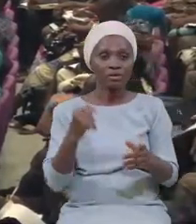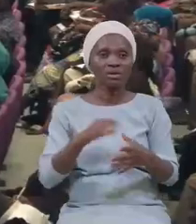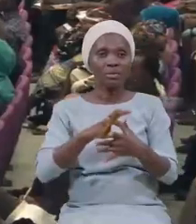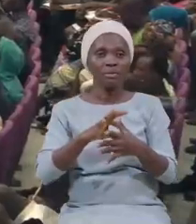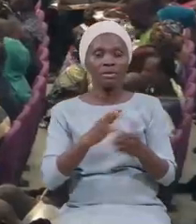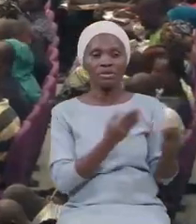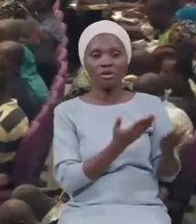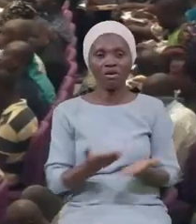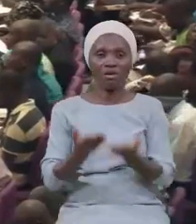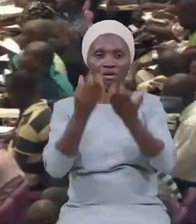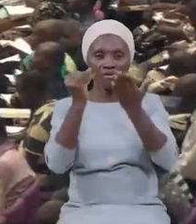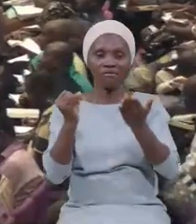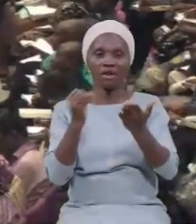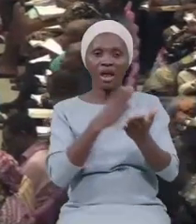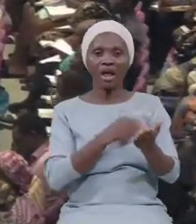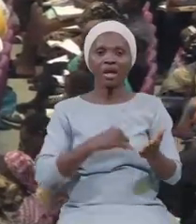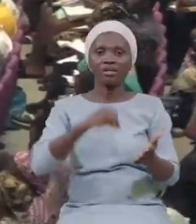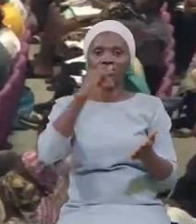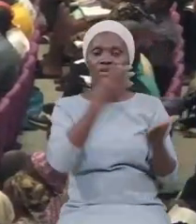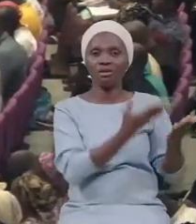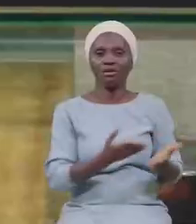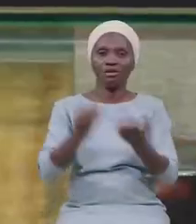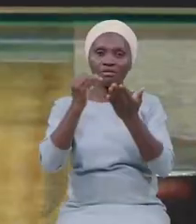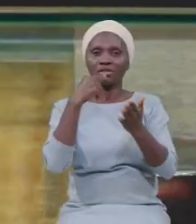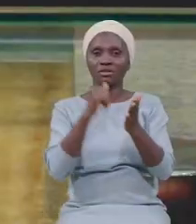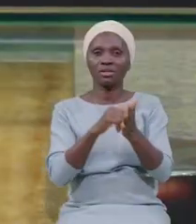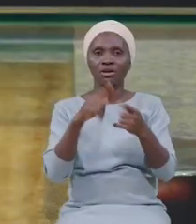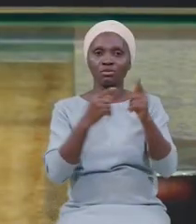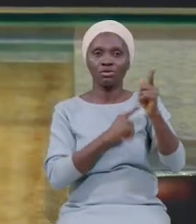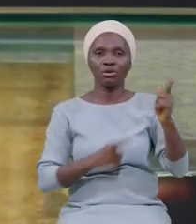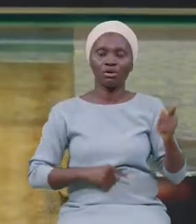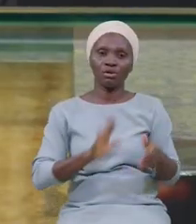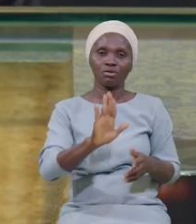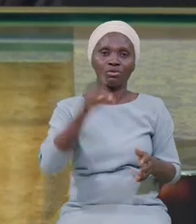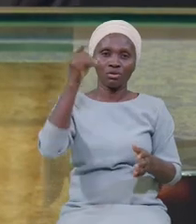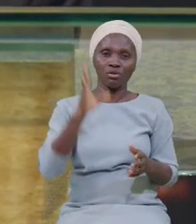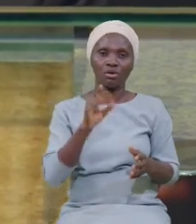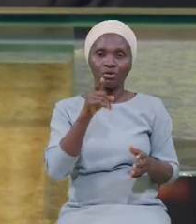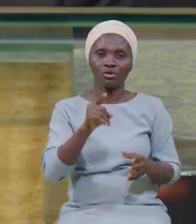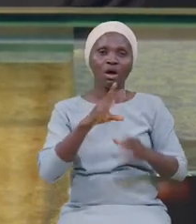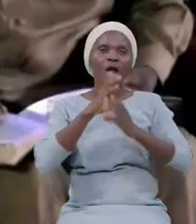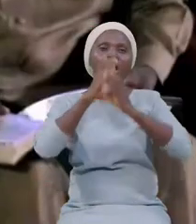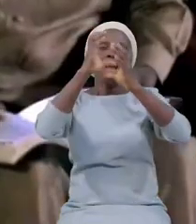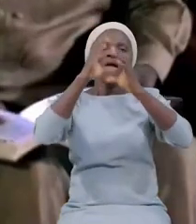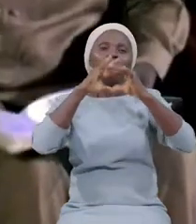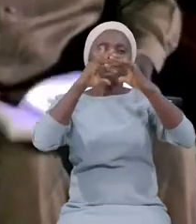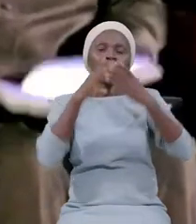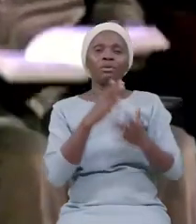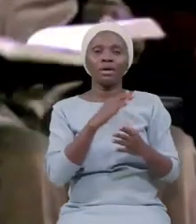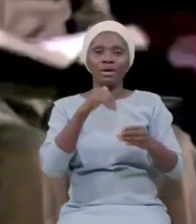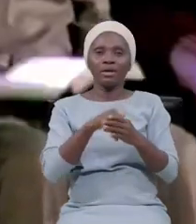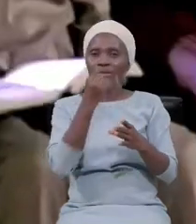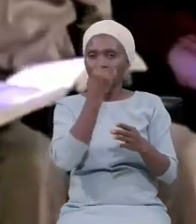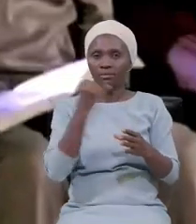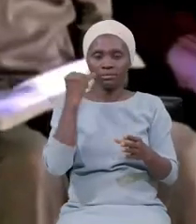libations pour l'Éternel, votre Dieu. Sonnez de la trompette en Sion,